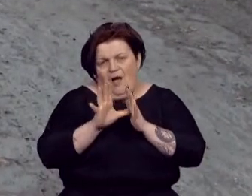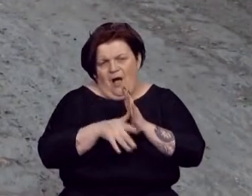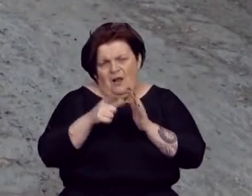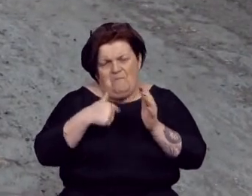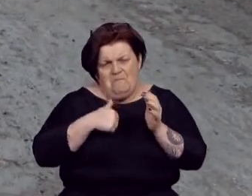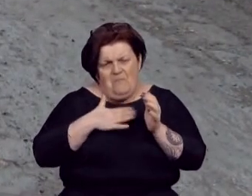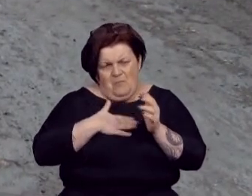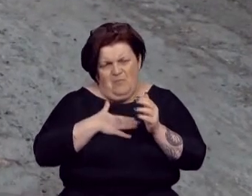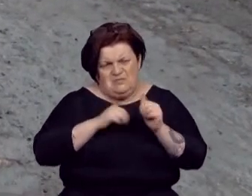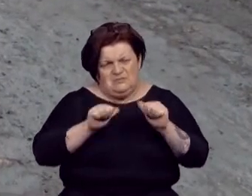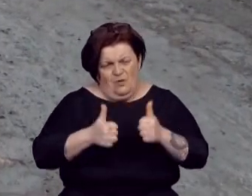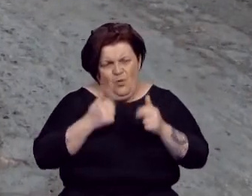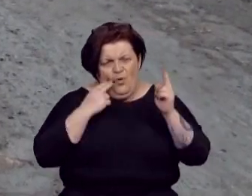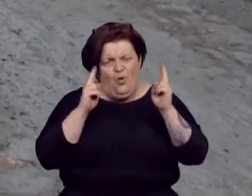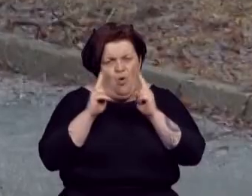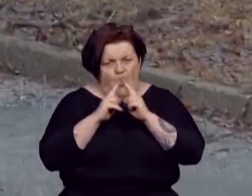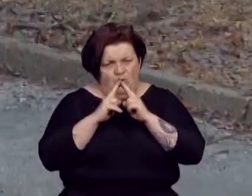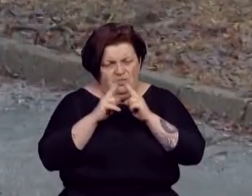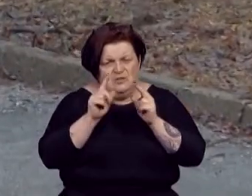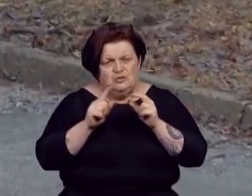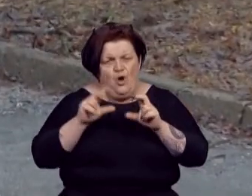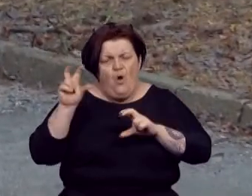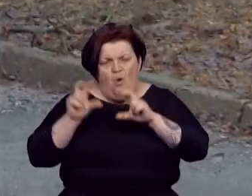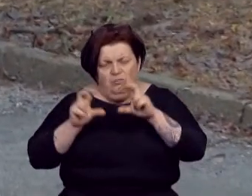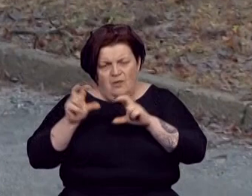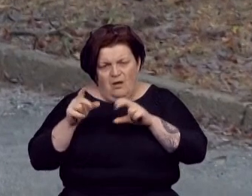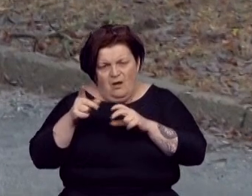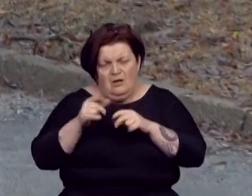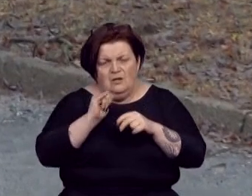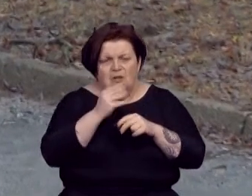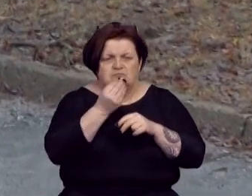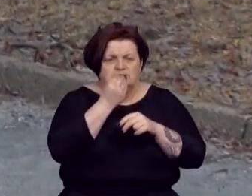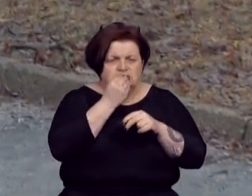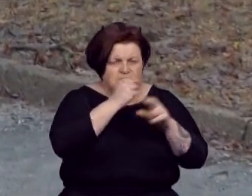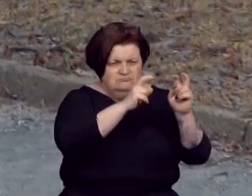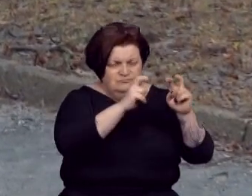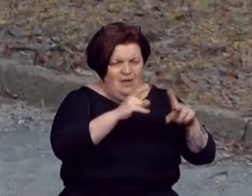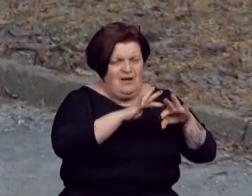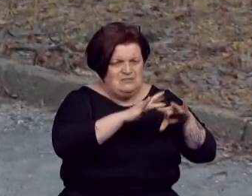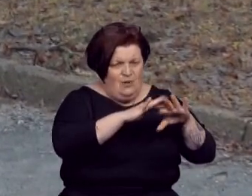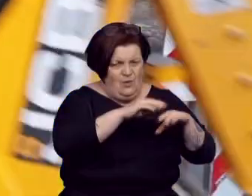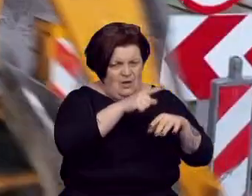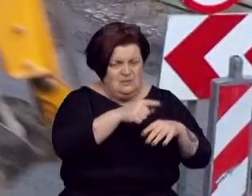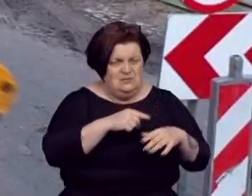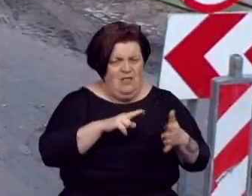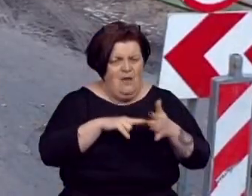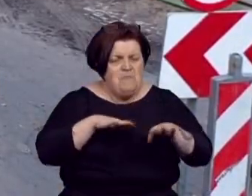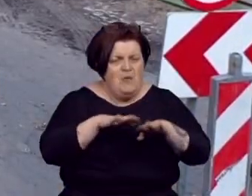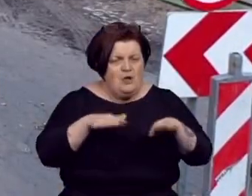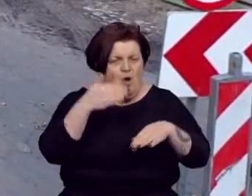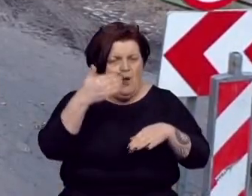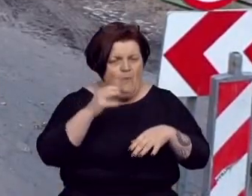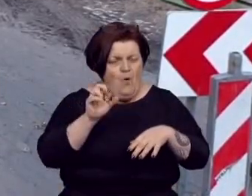jesteśmy tutaj z nimi w stałym kontakcie, zarówno z obiektem hotelowym, jak i tutaj obiektem restauracyjnym na plaży